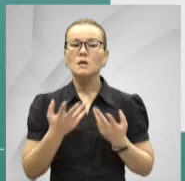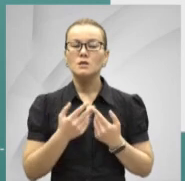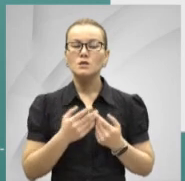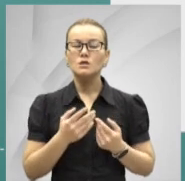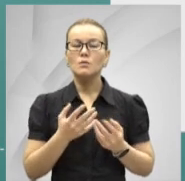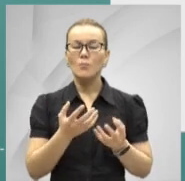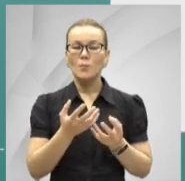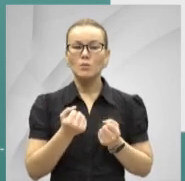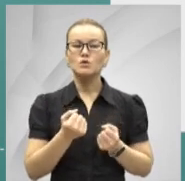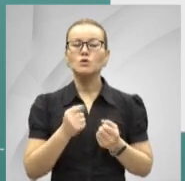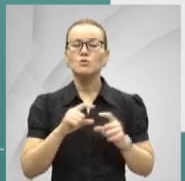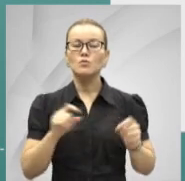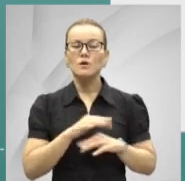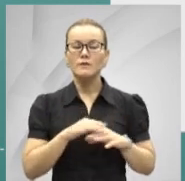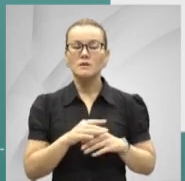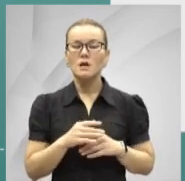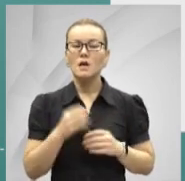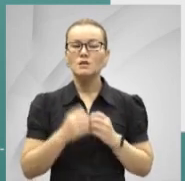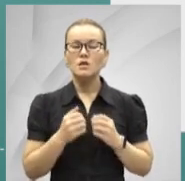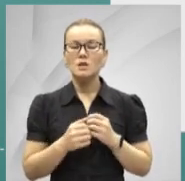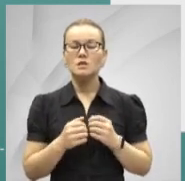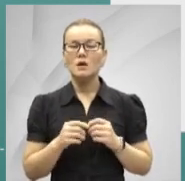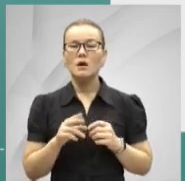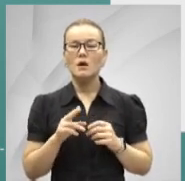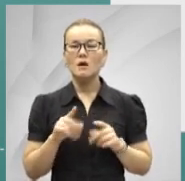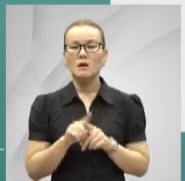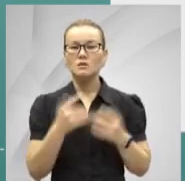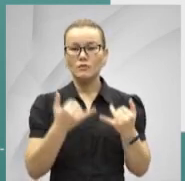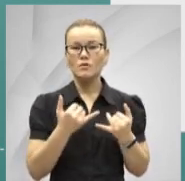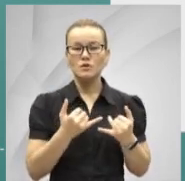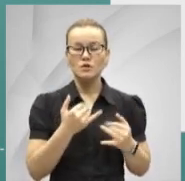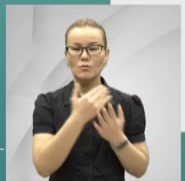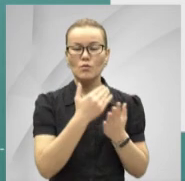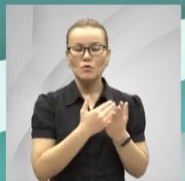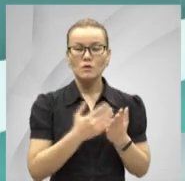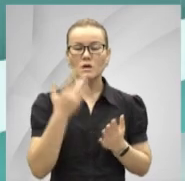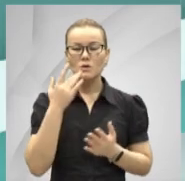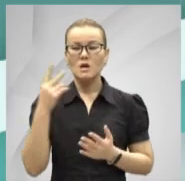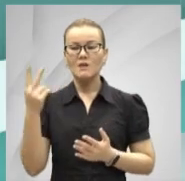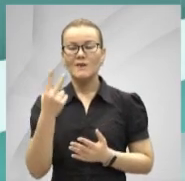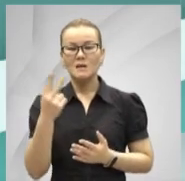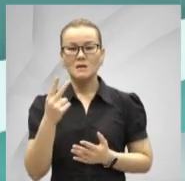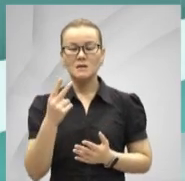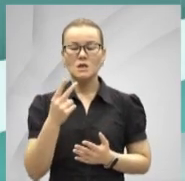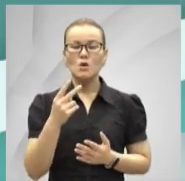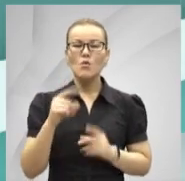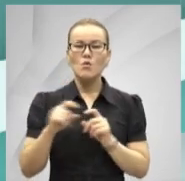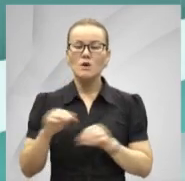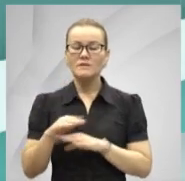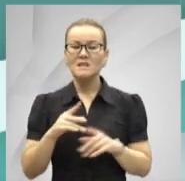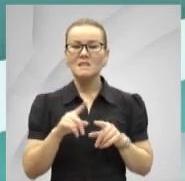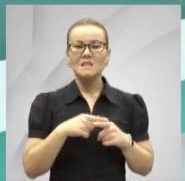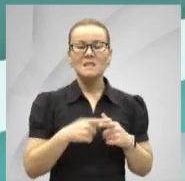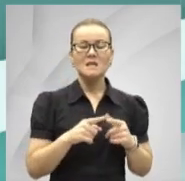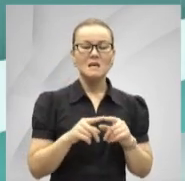Решить полученное уравнение. Чаще всего, как в сегодняшнем нашем уроке, это будут квадратные уравнения или